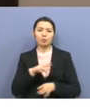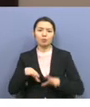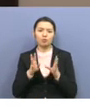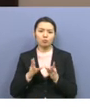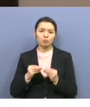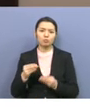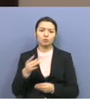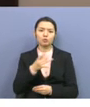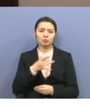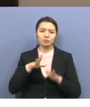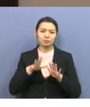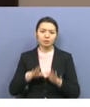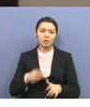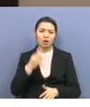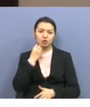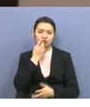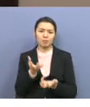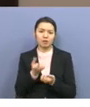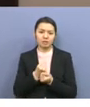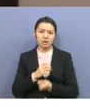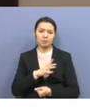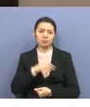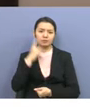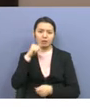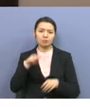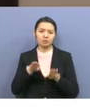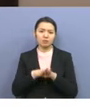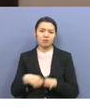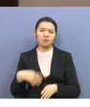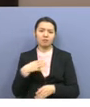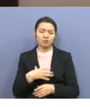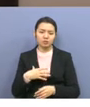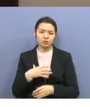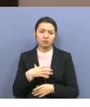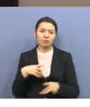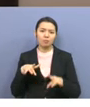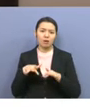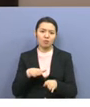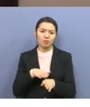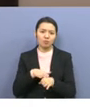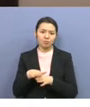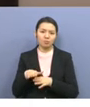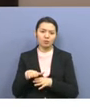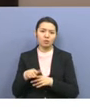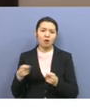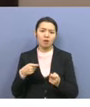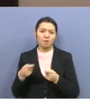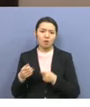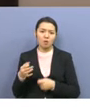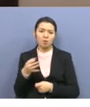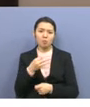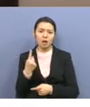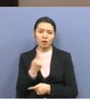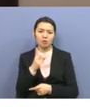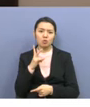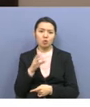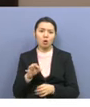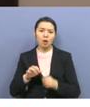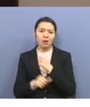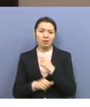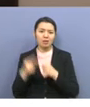жалпы республика бойынша жақсы қабылдап жатқанын білеміз. Мазмұндық жағынан іске асыру бойынша жетекші облыстардың бірі. Бірақ